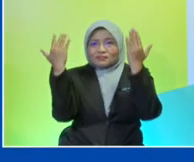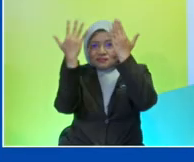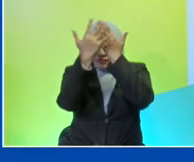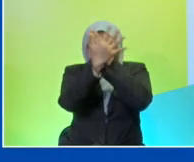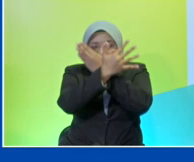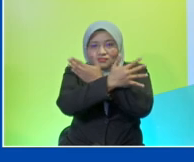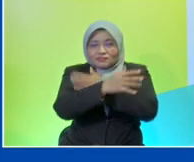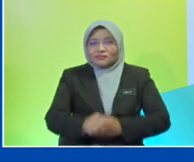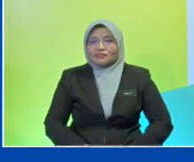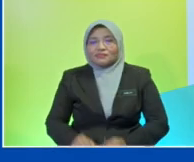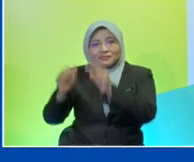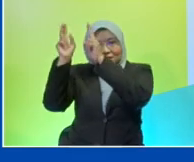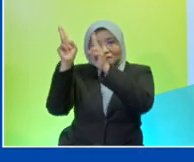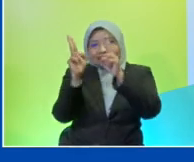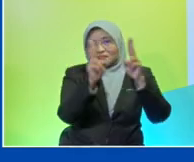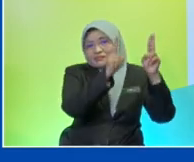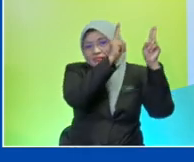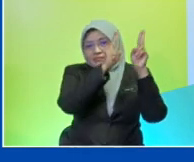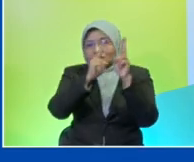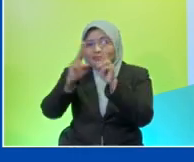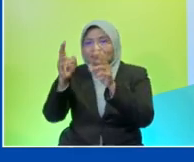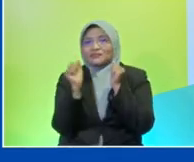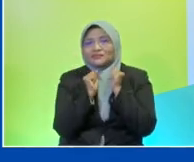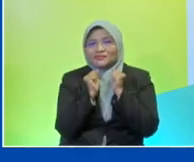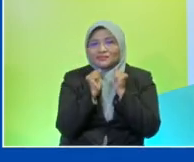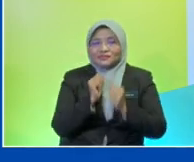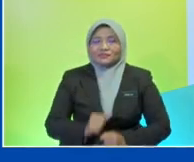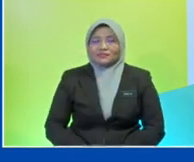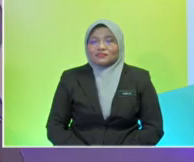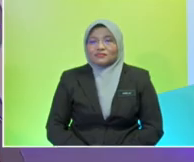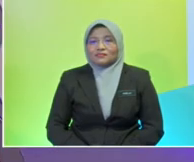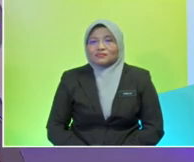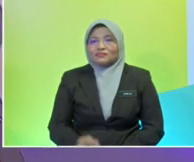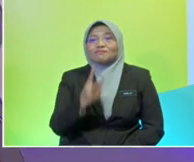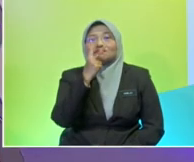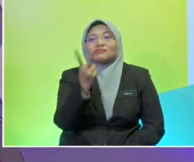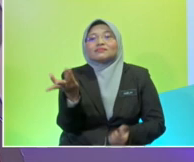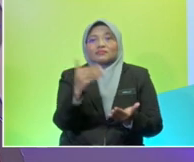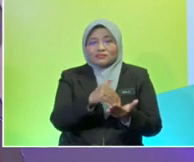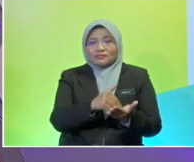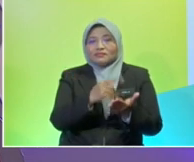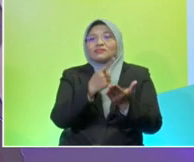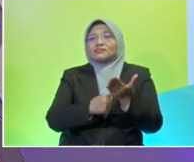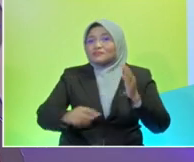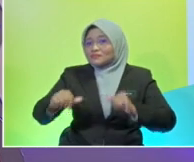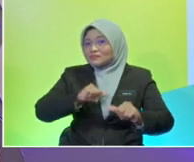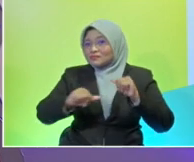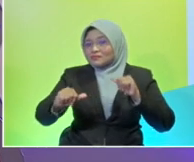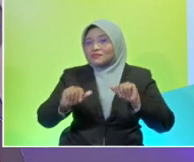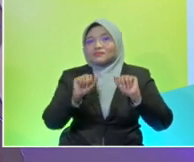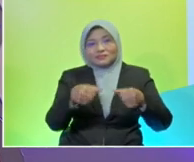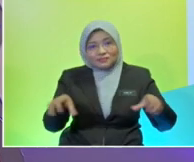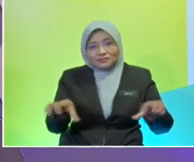macam dingin betul jadi kita tengok pula Apakah kita lakukan ketika cuaca